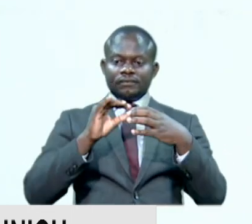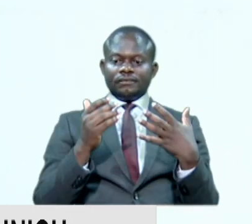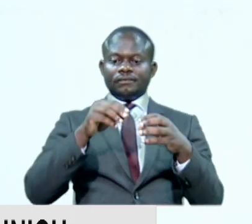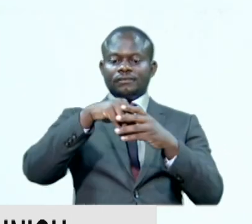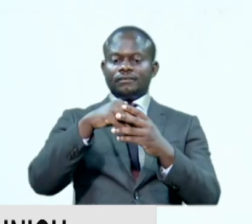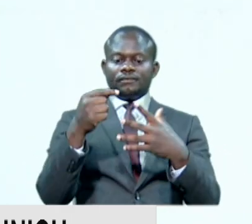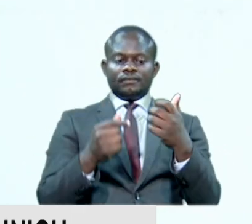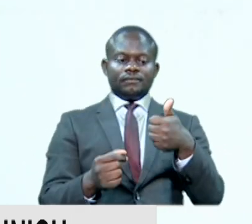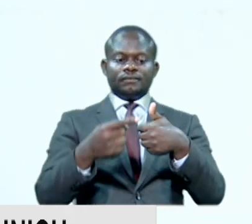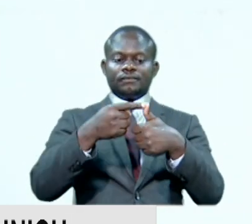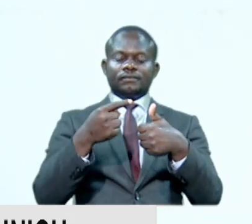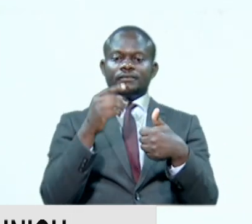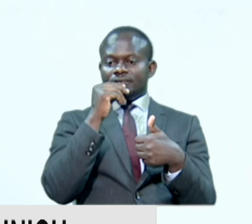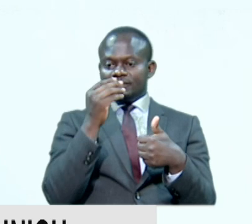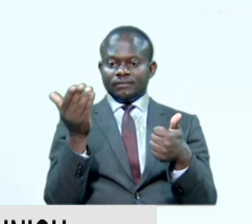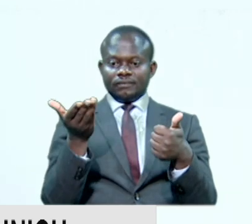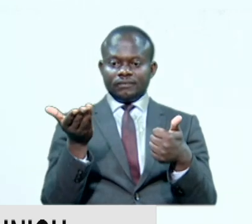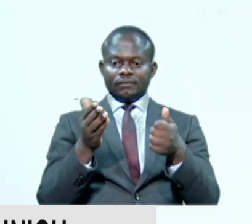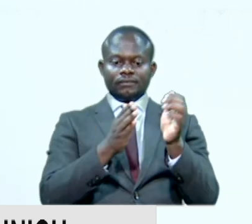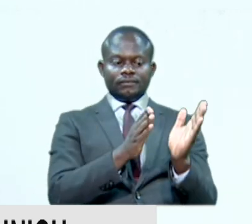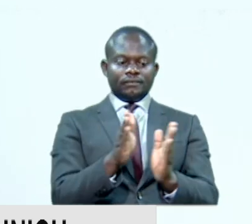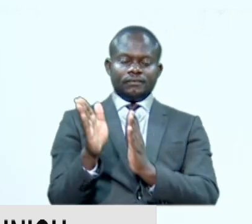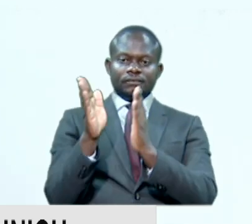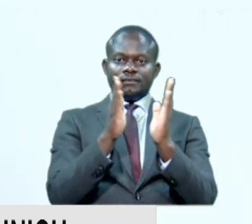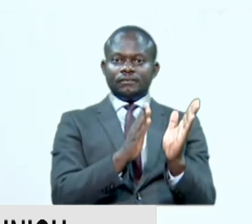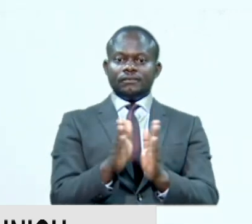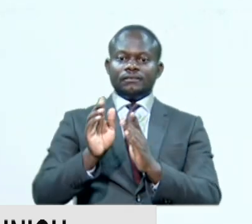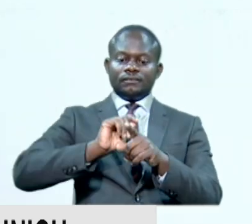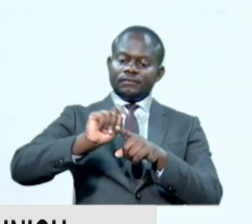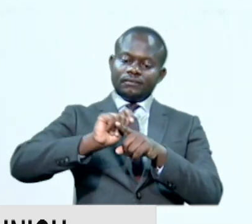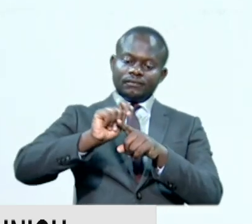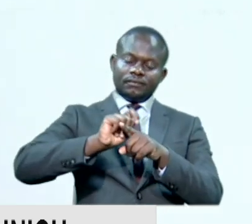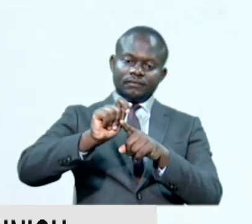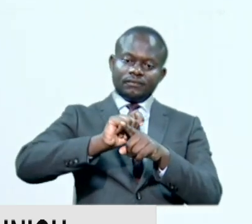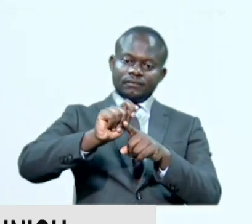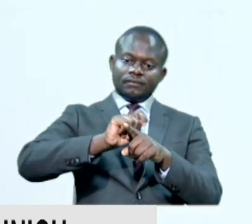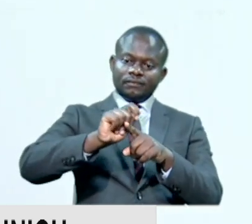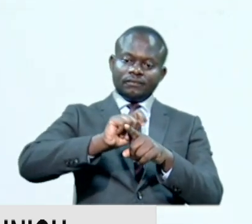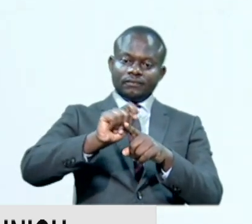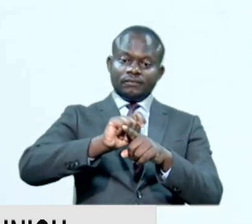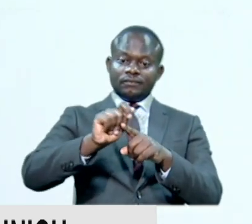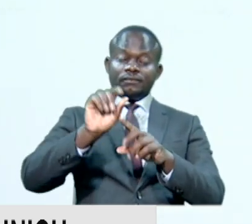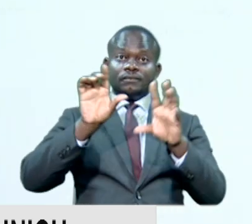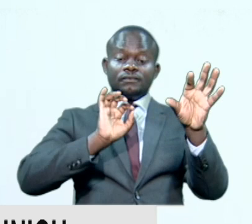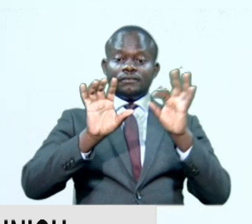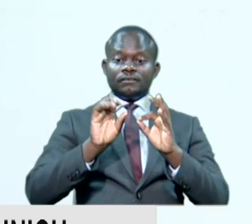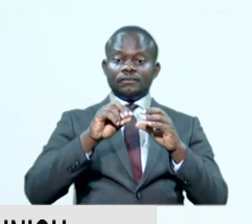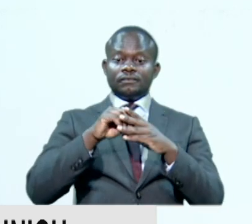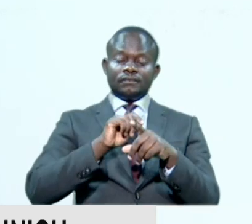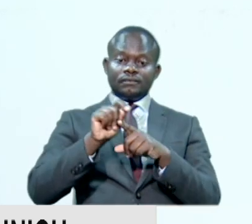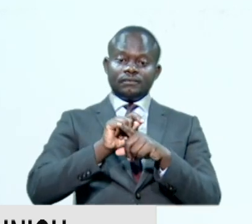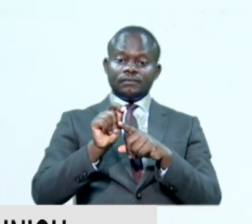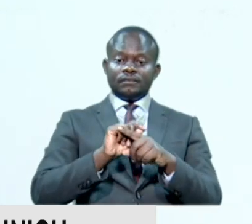harimo icya mbere navuga gutegura ingando zo gutoranya cyangwa se no